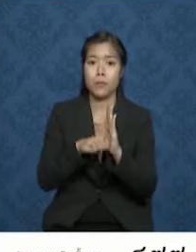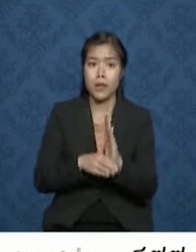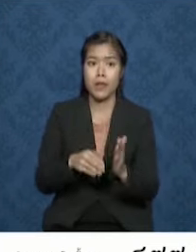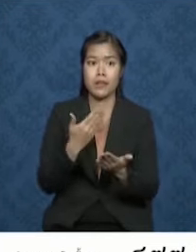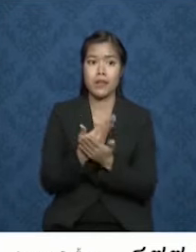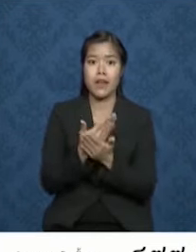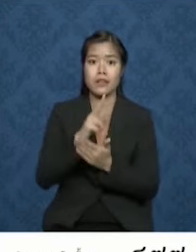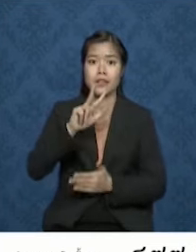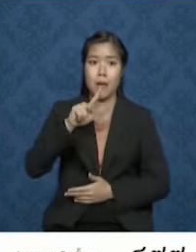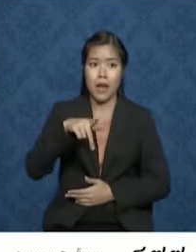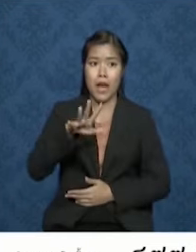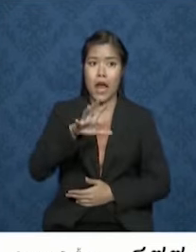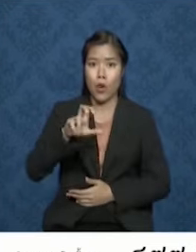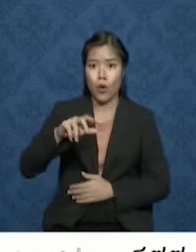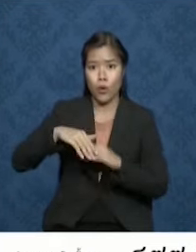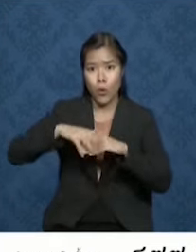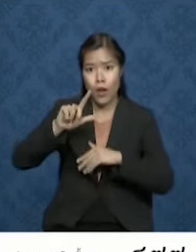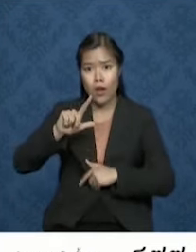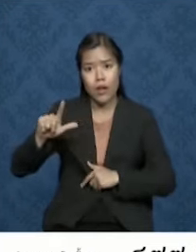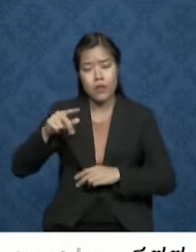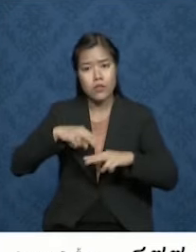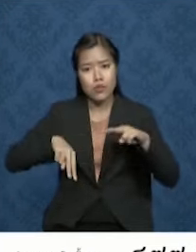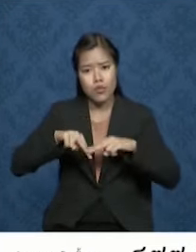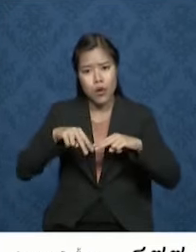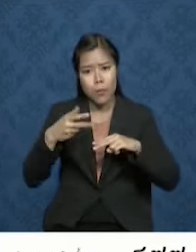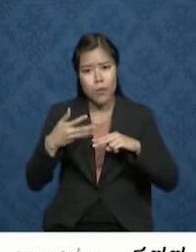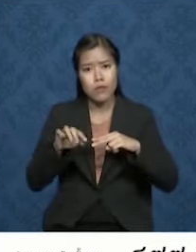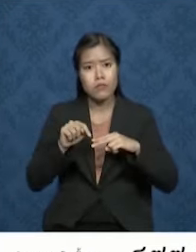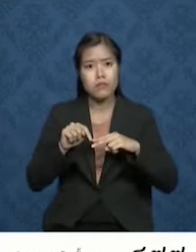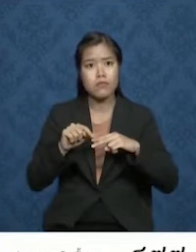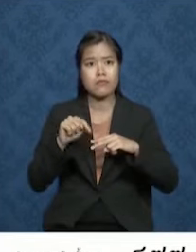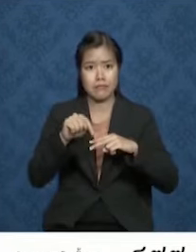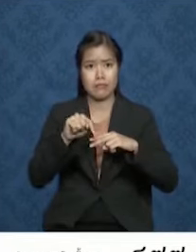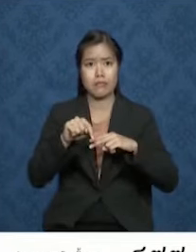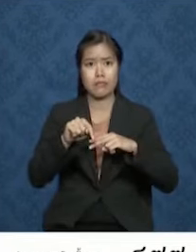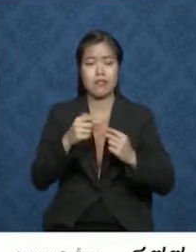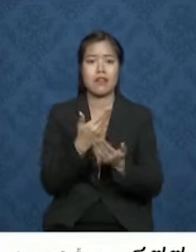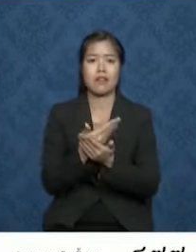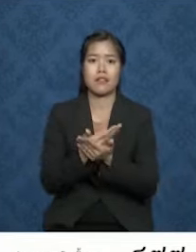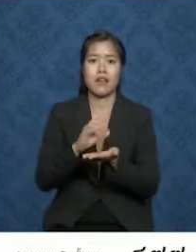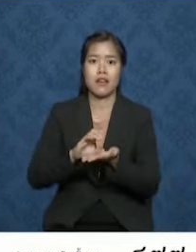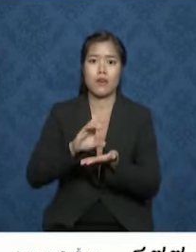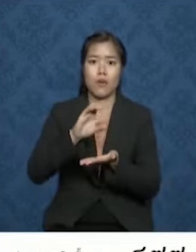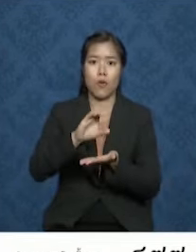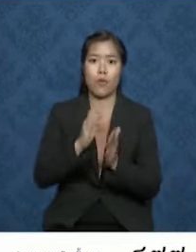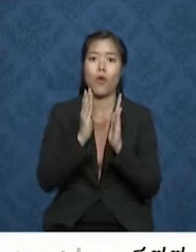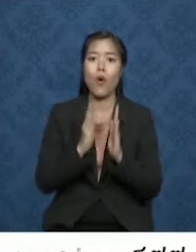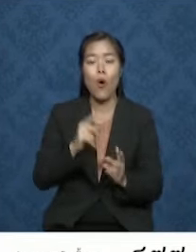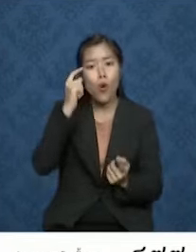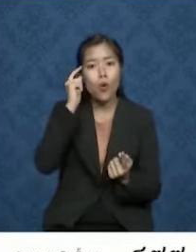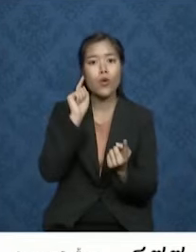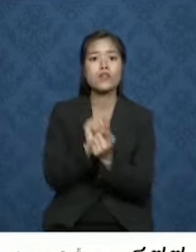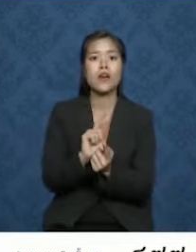บาทเช็คไปเช็คมาตรวจสอบไปตรวจสอบมาอันเนี่ยแหละครับน่าจะเป็นงบประมาณที่หลายคนรู้จักกันจาก